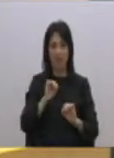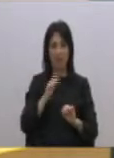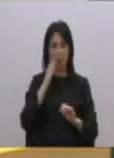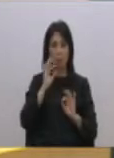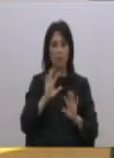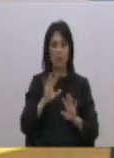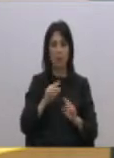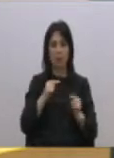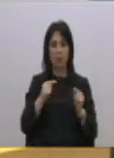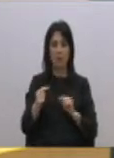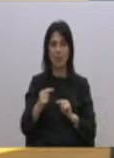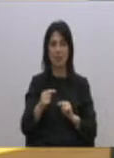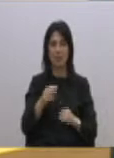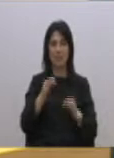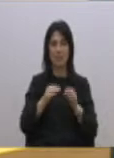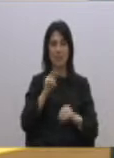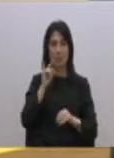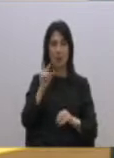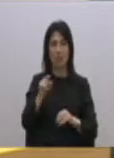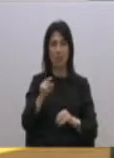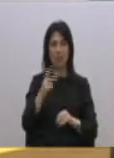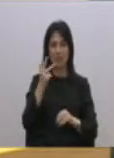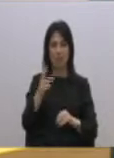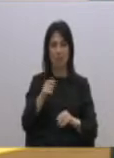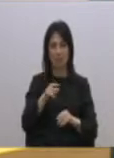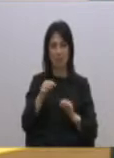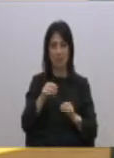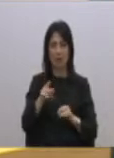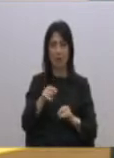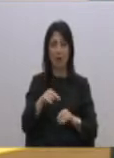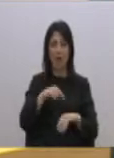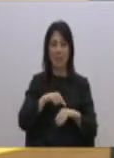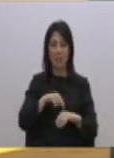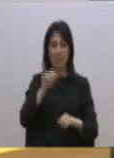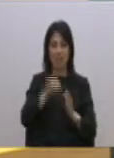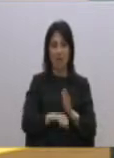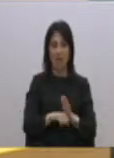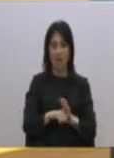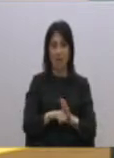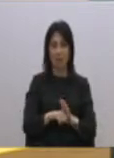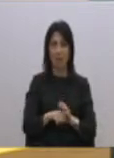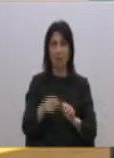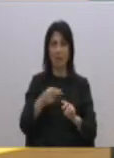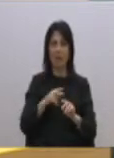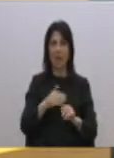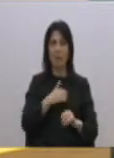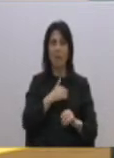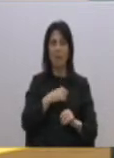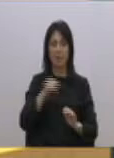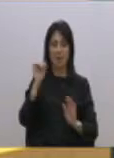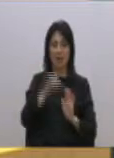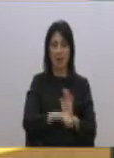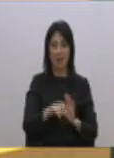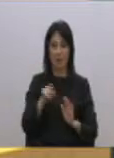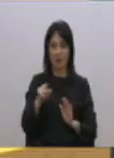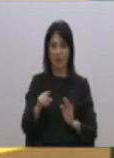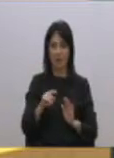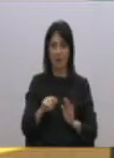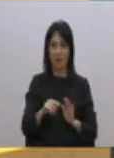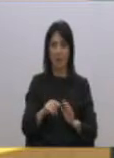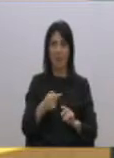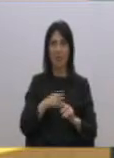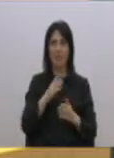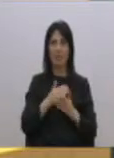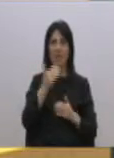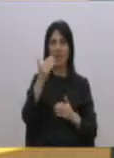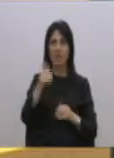უსამართლობის წინააღმდეგ სად? სასამართლოში. ამ განცდას კლავთ თქვენ. ამ იმედს კლავთ თქვენ. და ეს